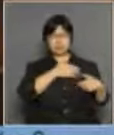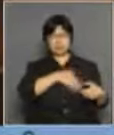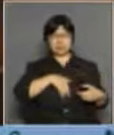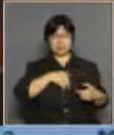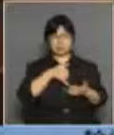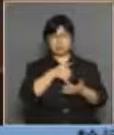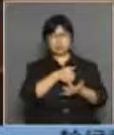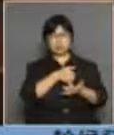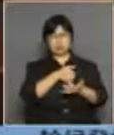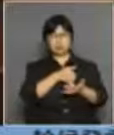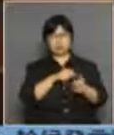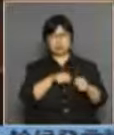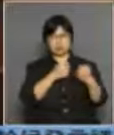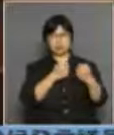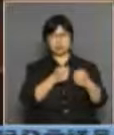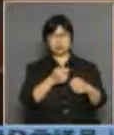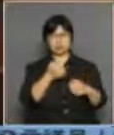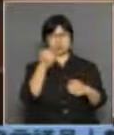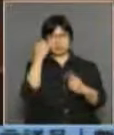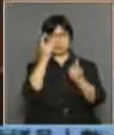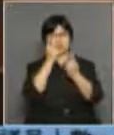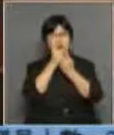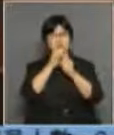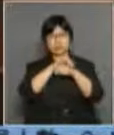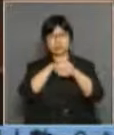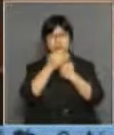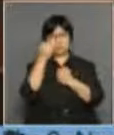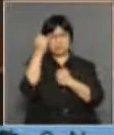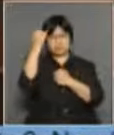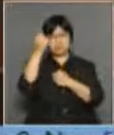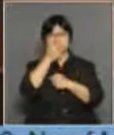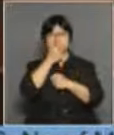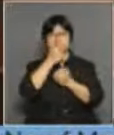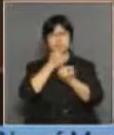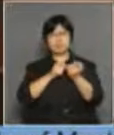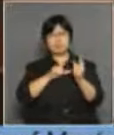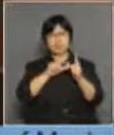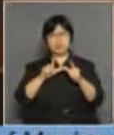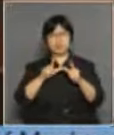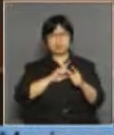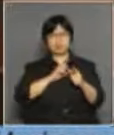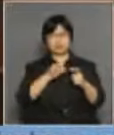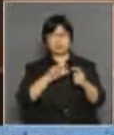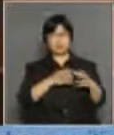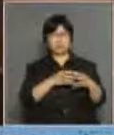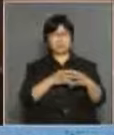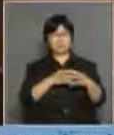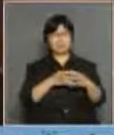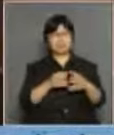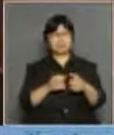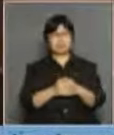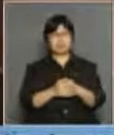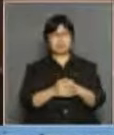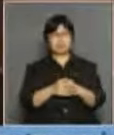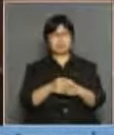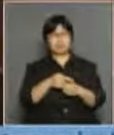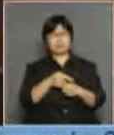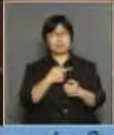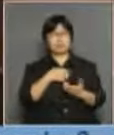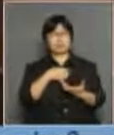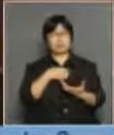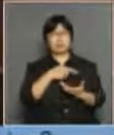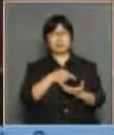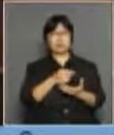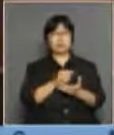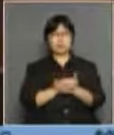哋唔識點樣去面對世界，喜歡生活喺一個小圈子裏面呢啲人我先至最戥佢哋擔心。